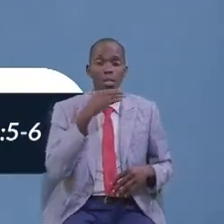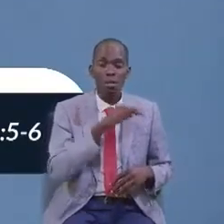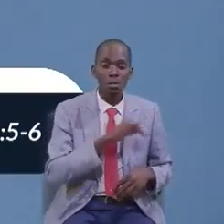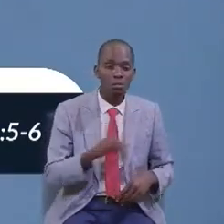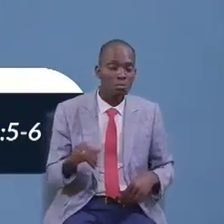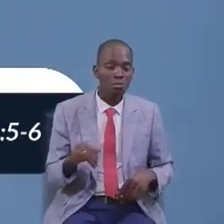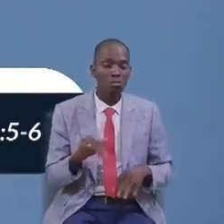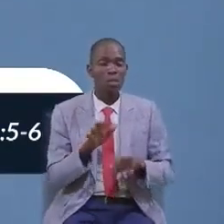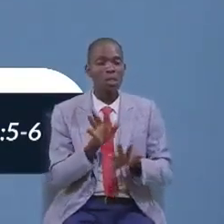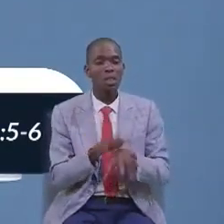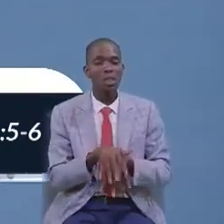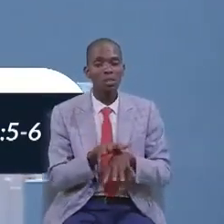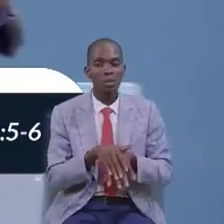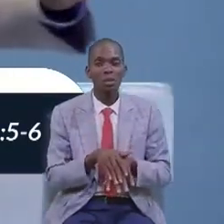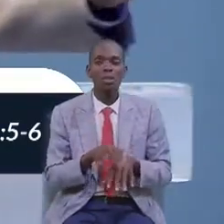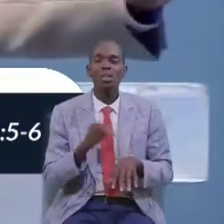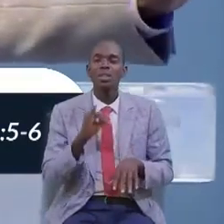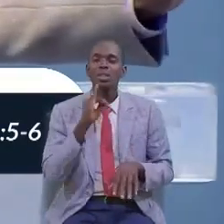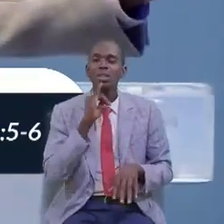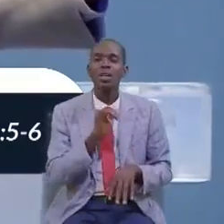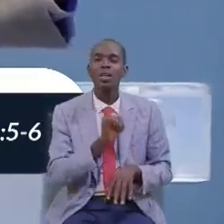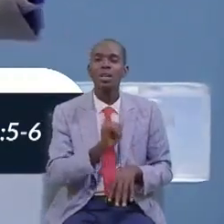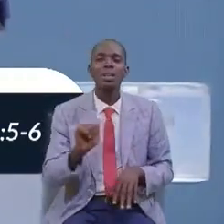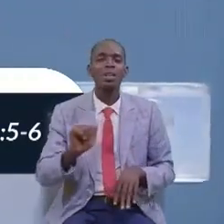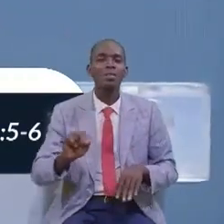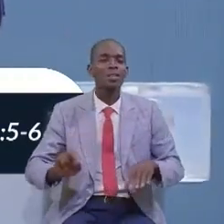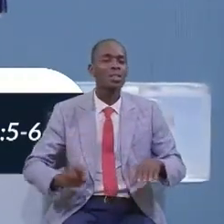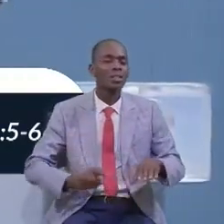deception is a national